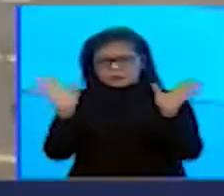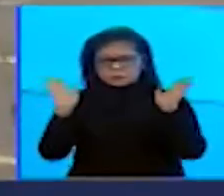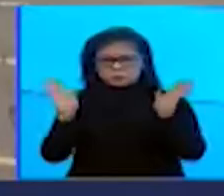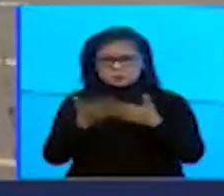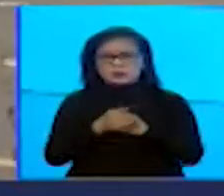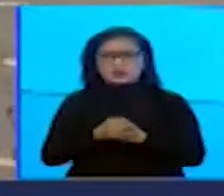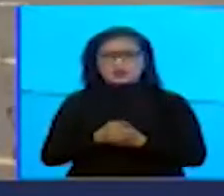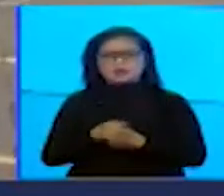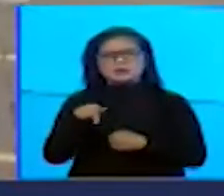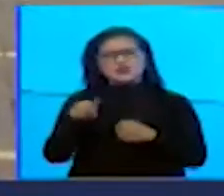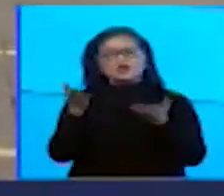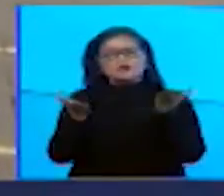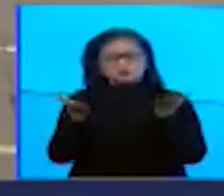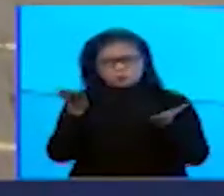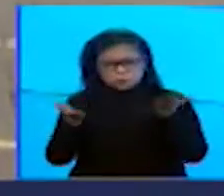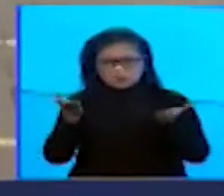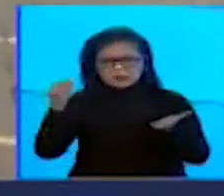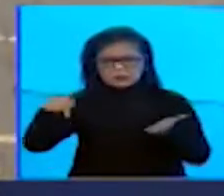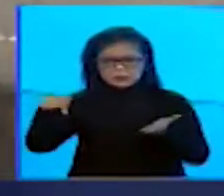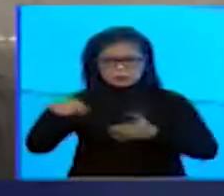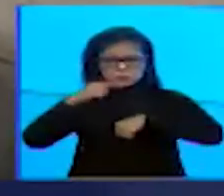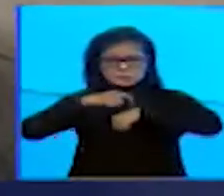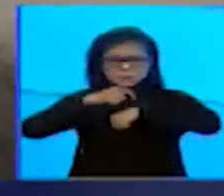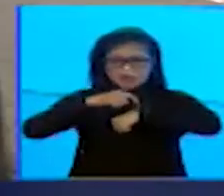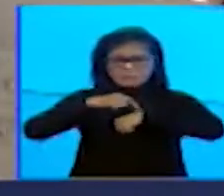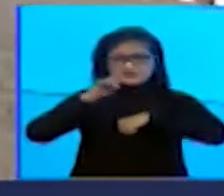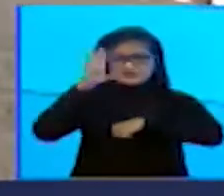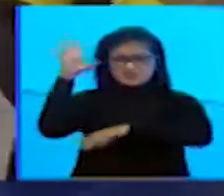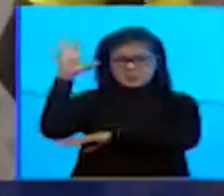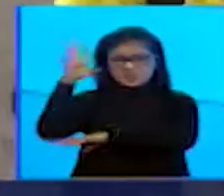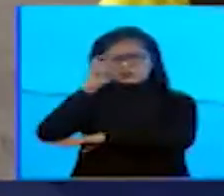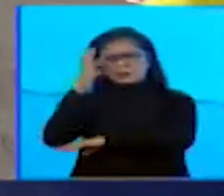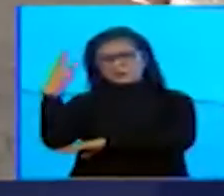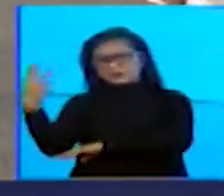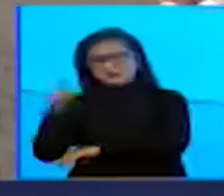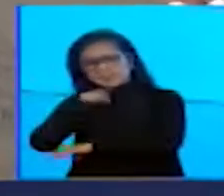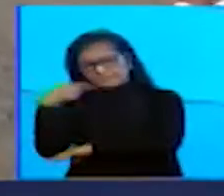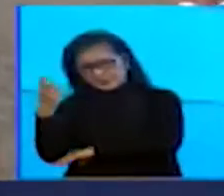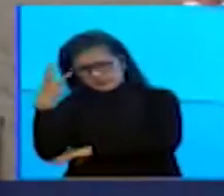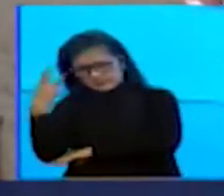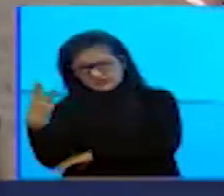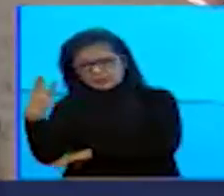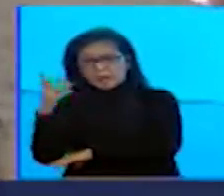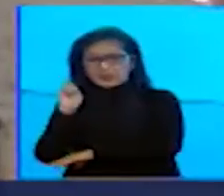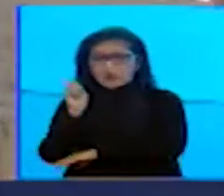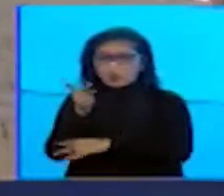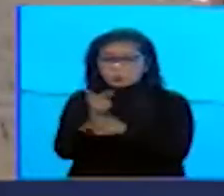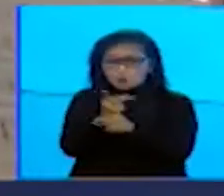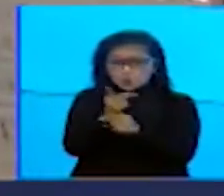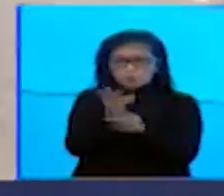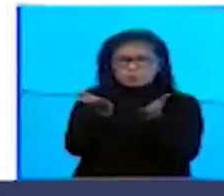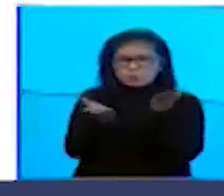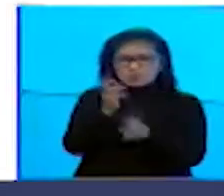3 paling sore sampai jam 3 karena semua akan mempersiapkan. Kalau guru sekitar 33